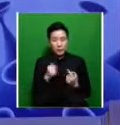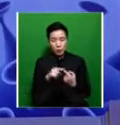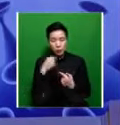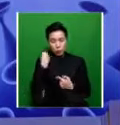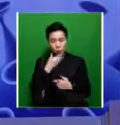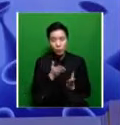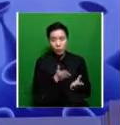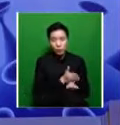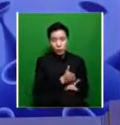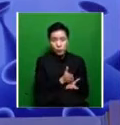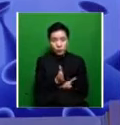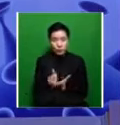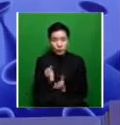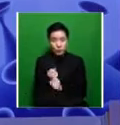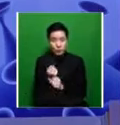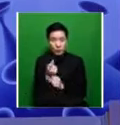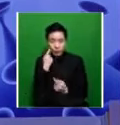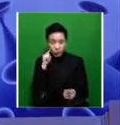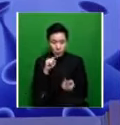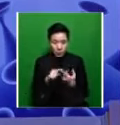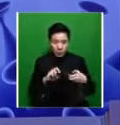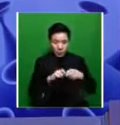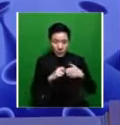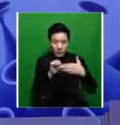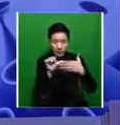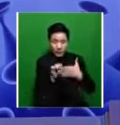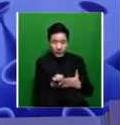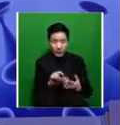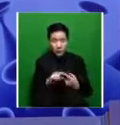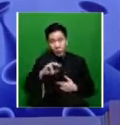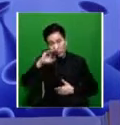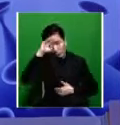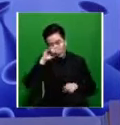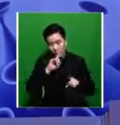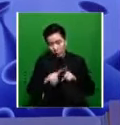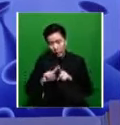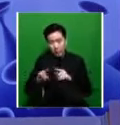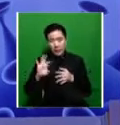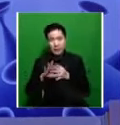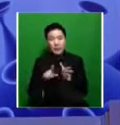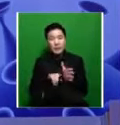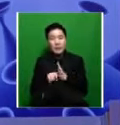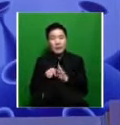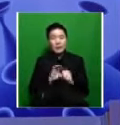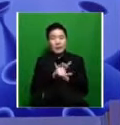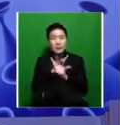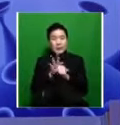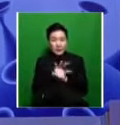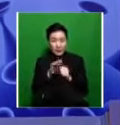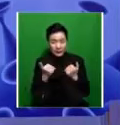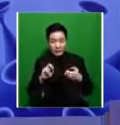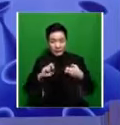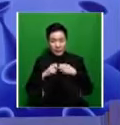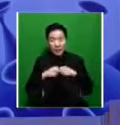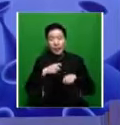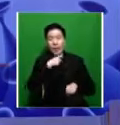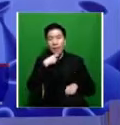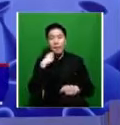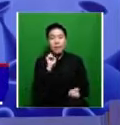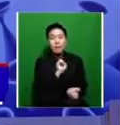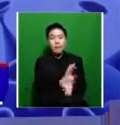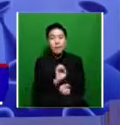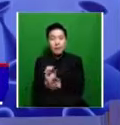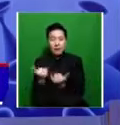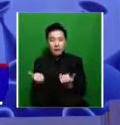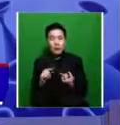วนงานราชการที่จะเข้าไปคลี่คลายปัญหาโรคระบาดของไวรัสโคโรนาในครั้งนี้รวมถึงแก้ปัญหาภัยแล้งด้วย